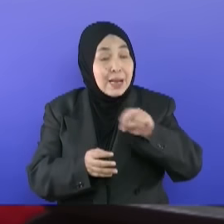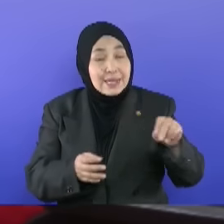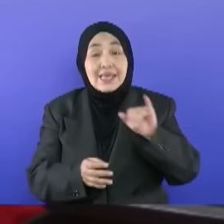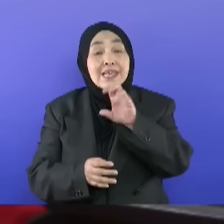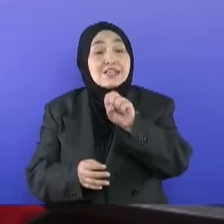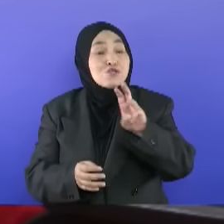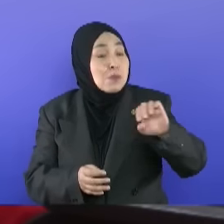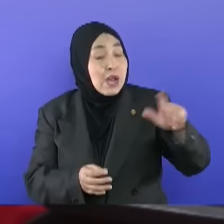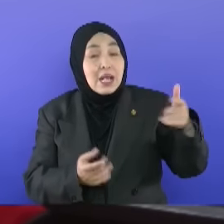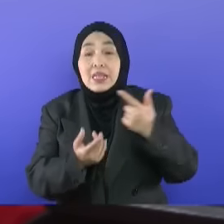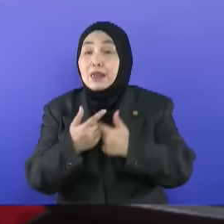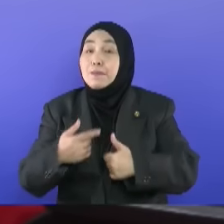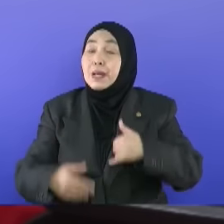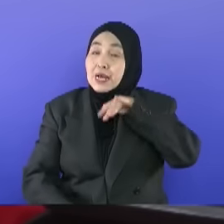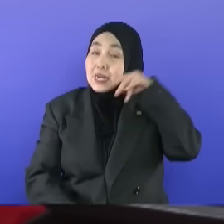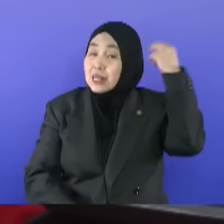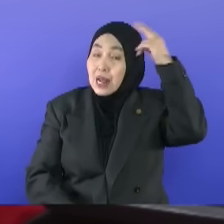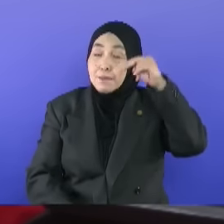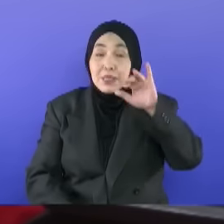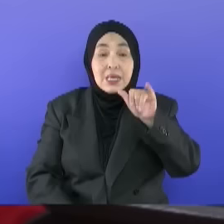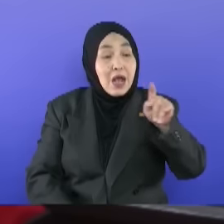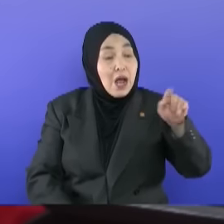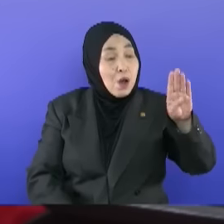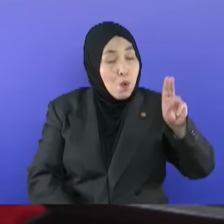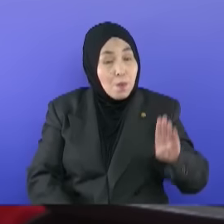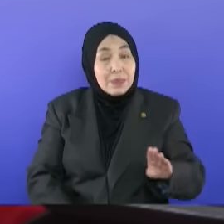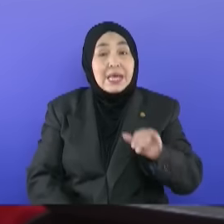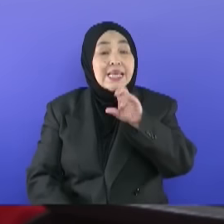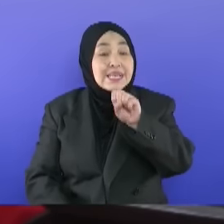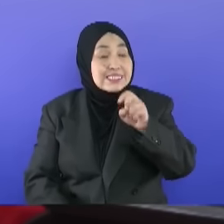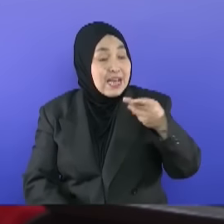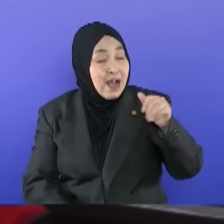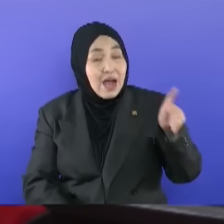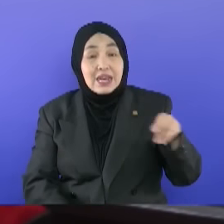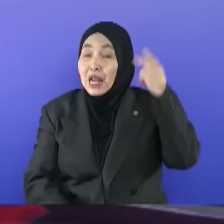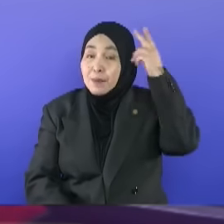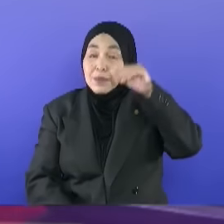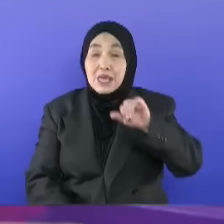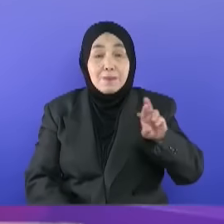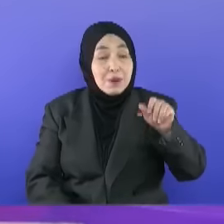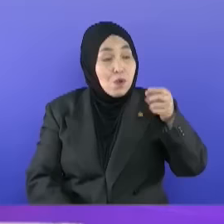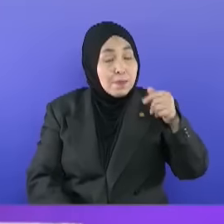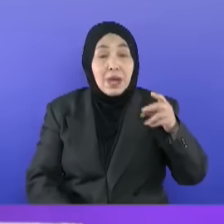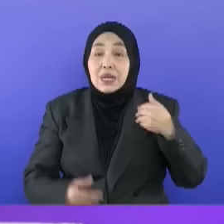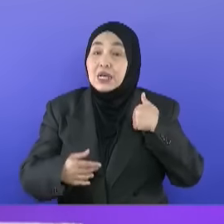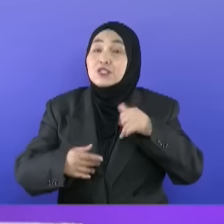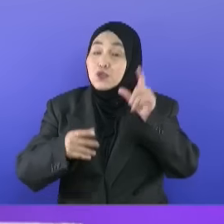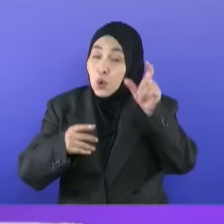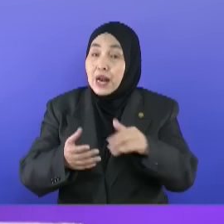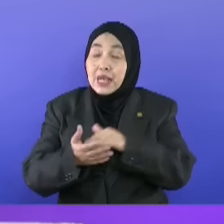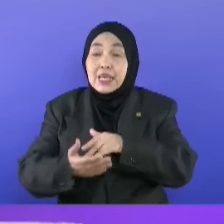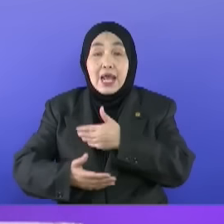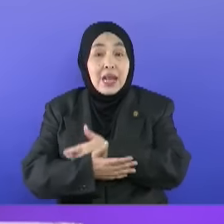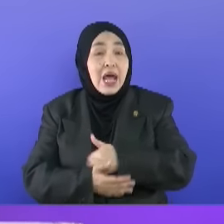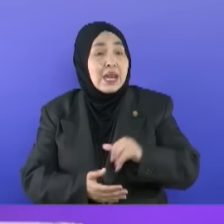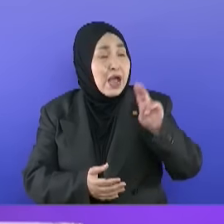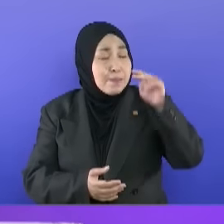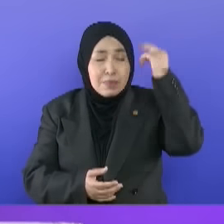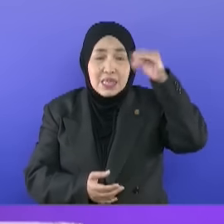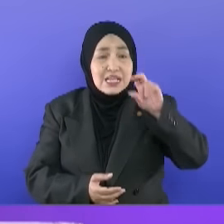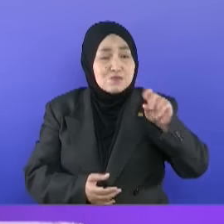Ya. Kalau daripada Nabi er apa Yaakub, Nabi Ishak, Nabi Ibrahim. Jadi Nabi Ibrahim ada seorang lagi anak namanya Nabi Ismail. Adakah